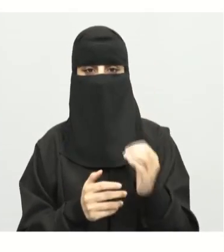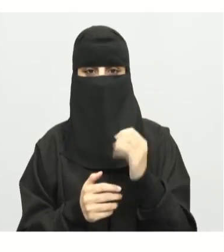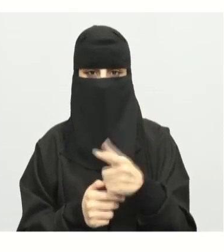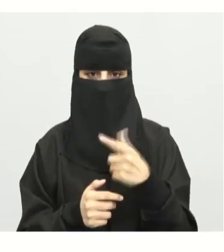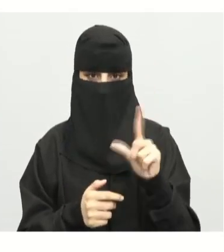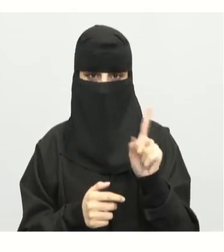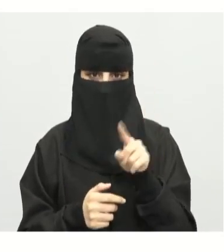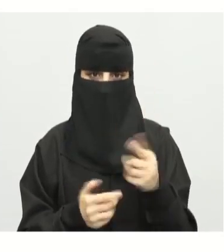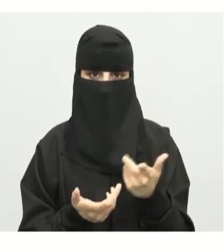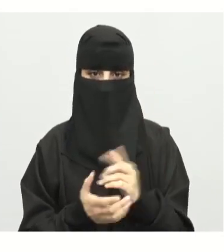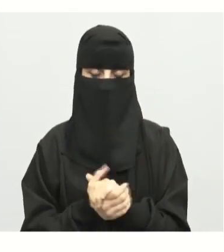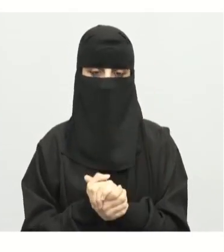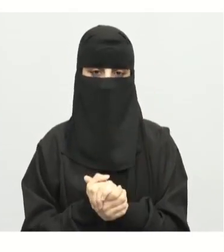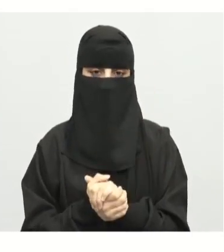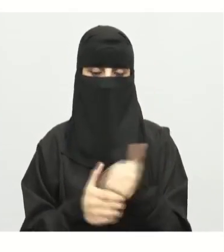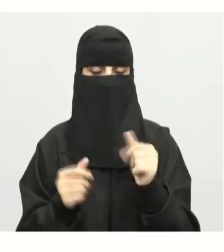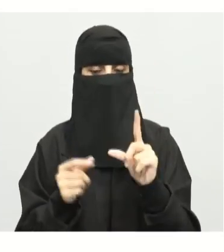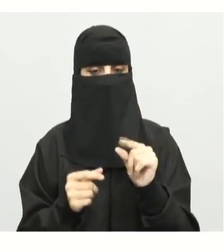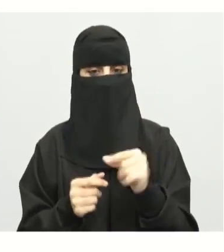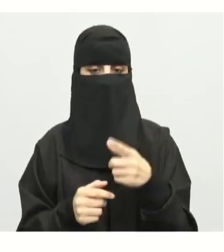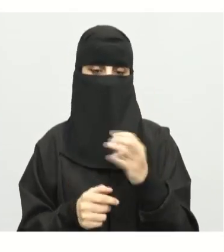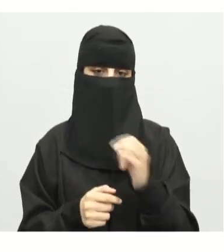وارتفاعا اذا الاجابه غير صحيحه